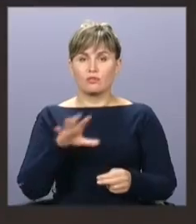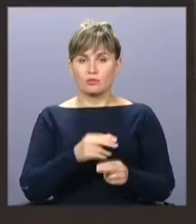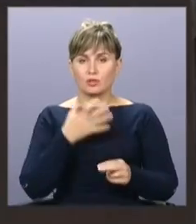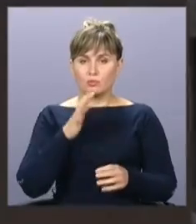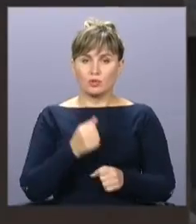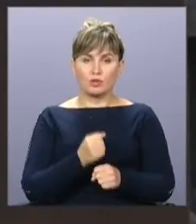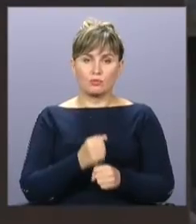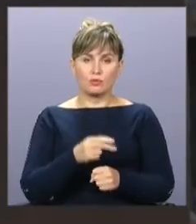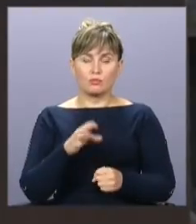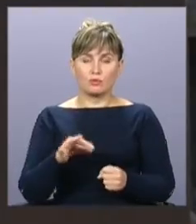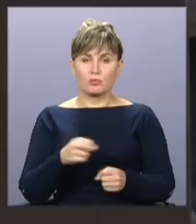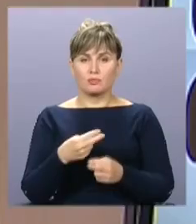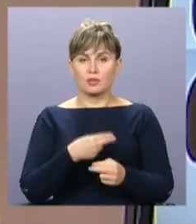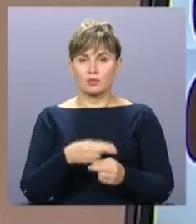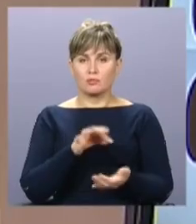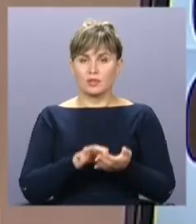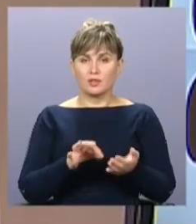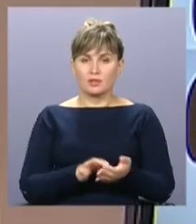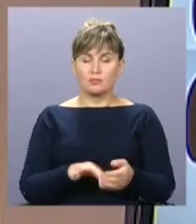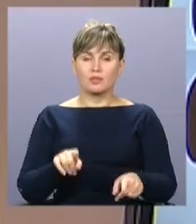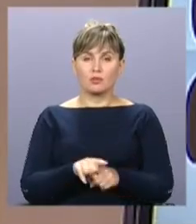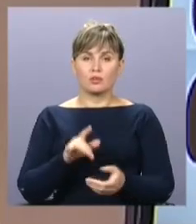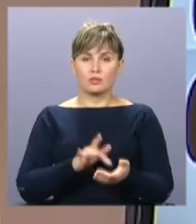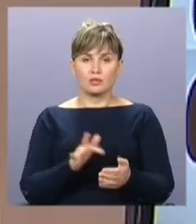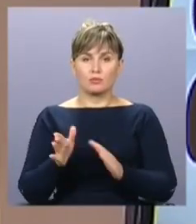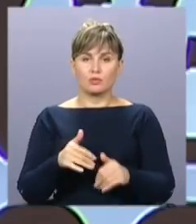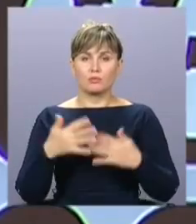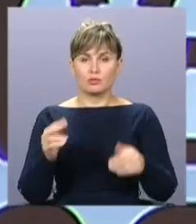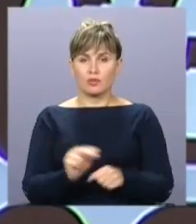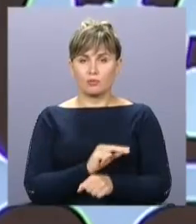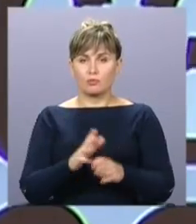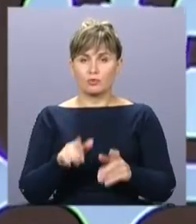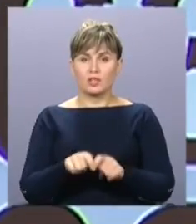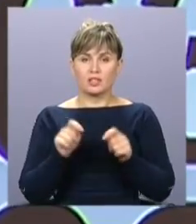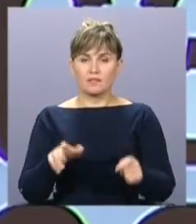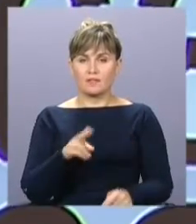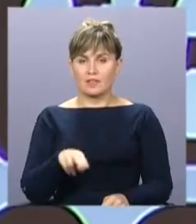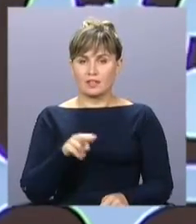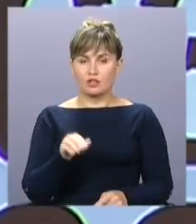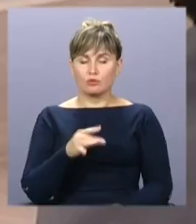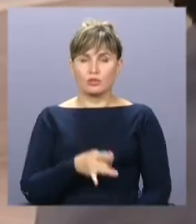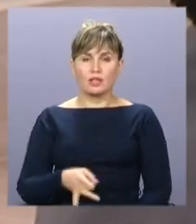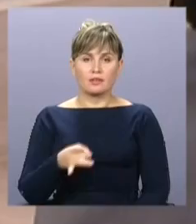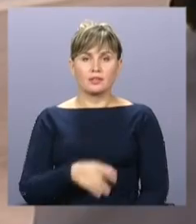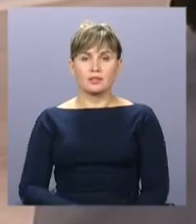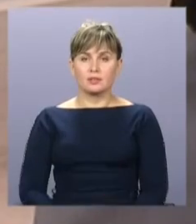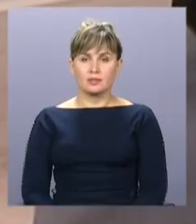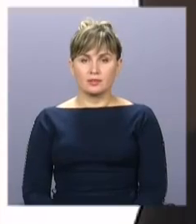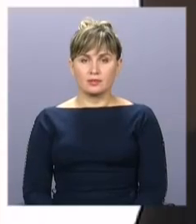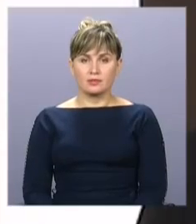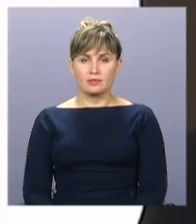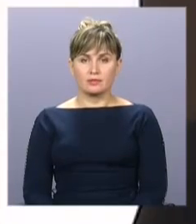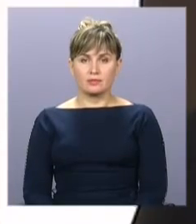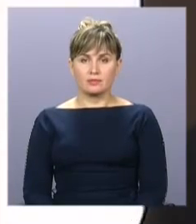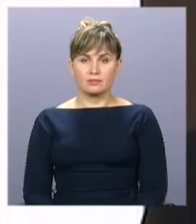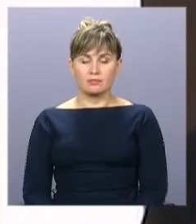будут работать по безбарьерному принципу. Подобный центр после большого ремонта будет открыт в декабре в Житысуйском районе.